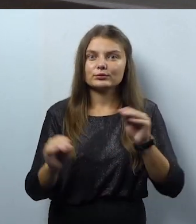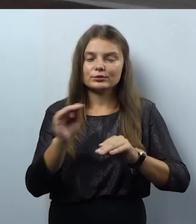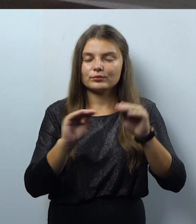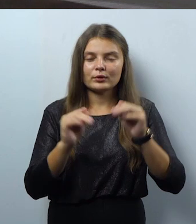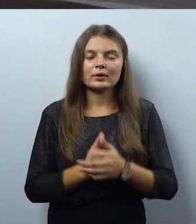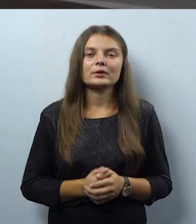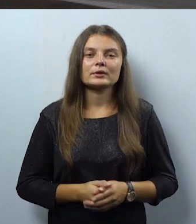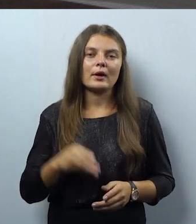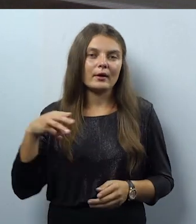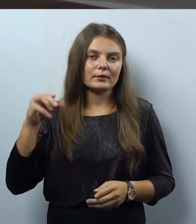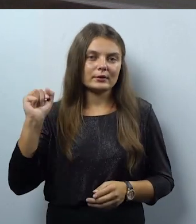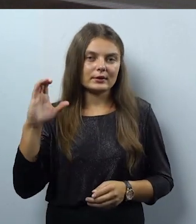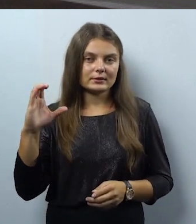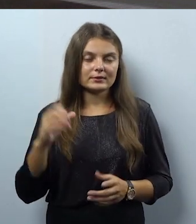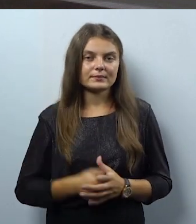ДРЕС.